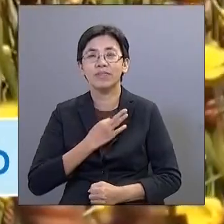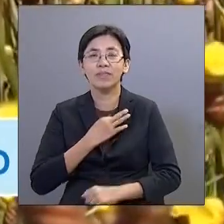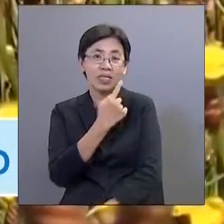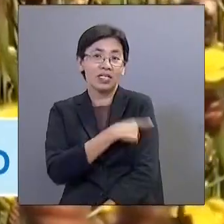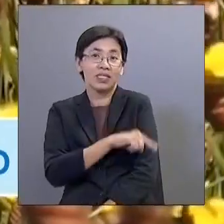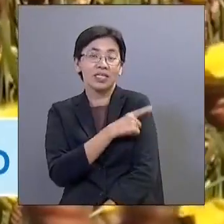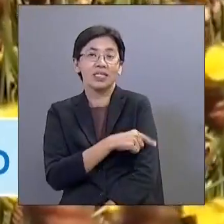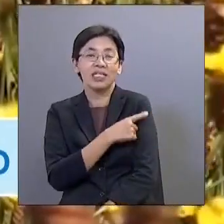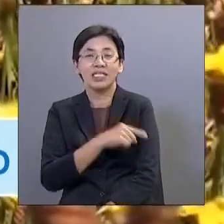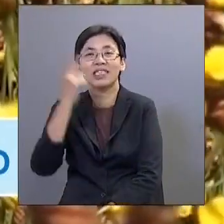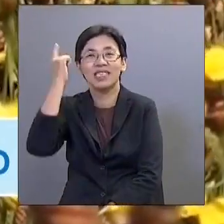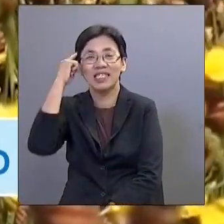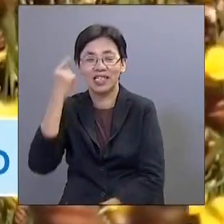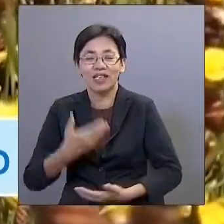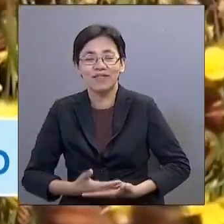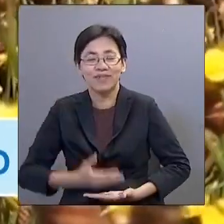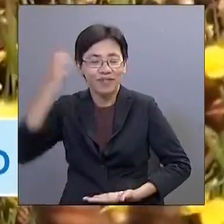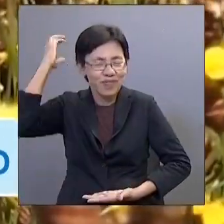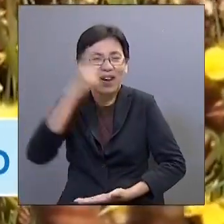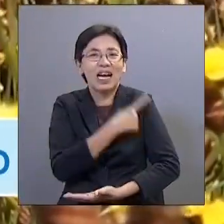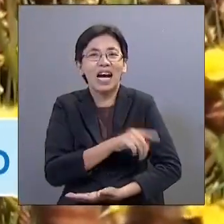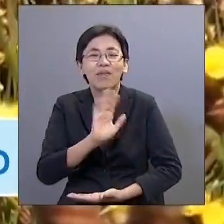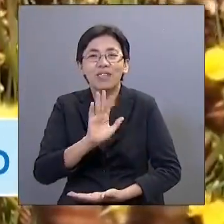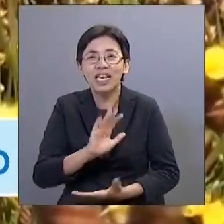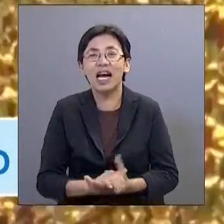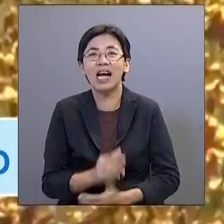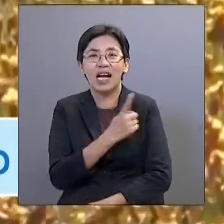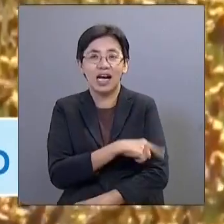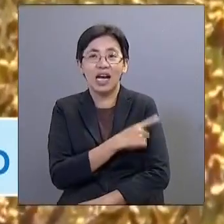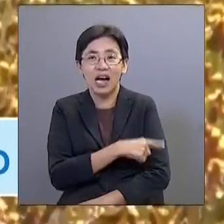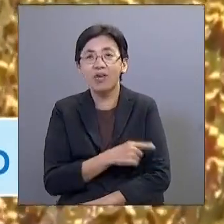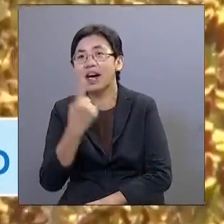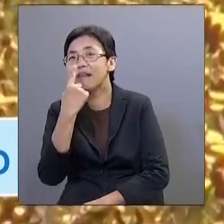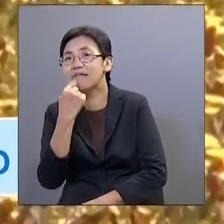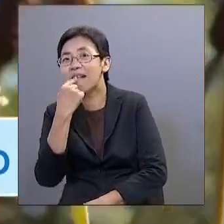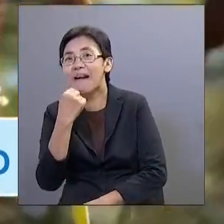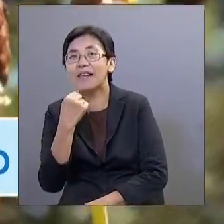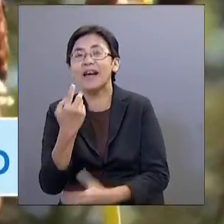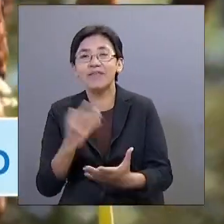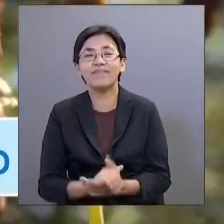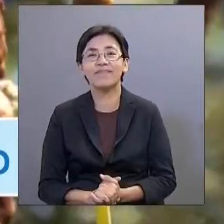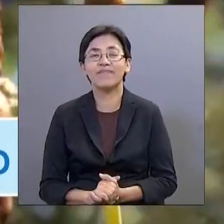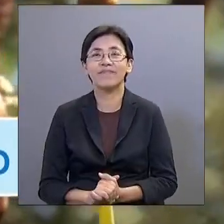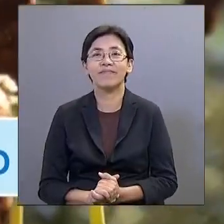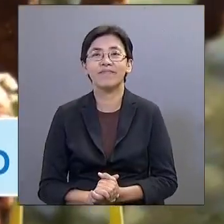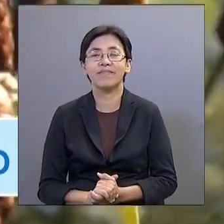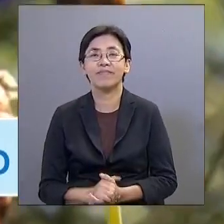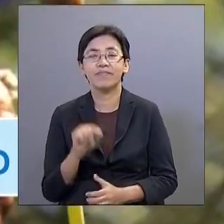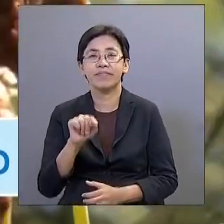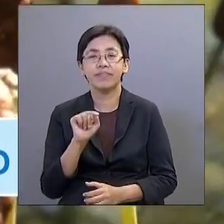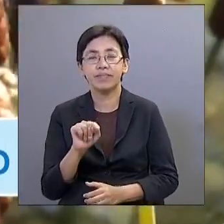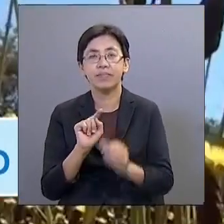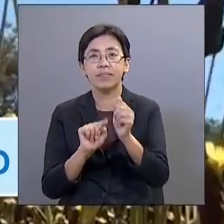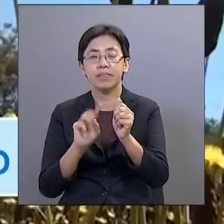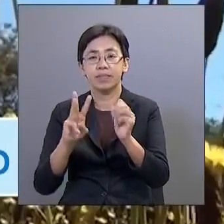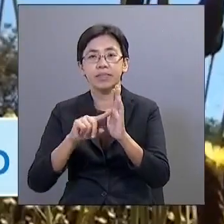มาเขาก็นึกว่าเราบำเพ็ญธรรมอยู่ที่นั่นหรือเปล่า ไม่แต่ใส่ขาวเพื่อตัดแดง ตัดกับสีแดงใช ่แต่ที่นี่ครับคุณผู้ชมครับอยู่ที่ตำบลโนน